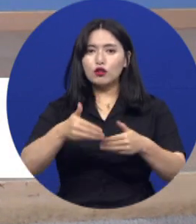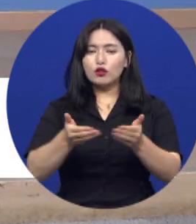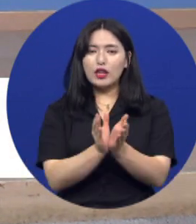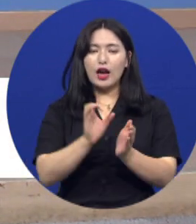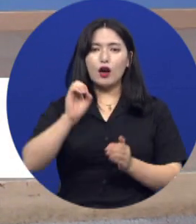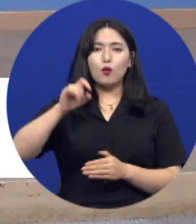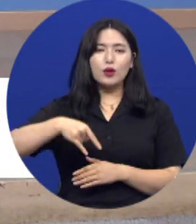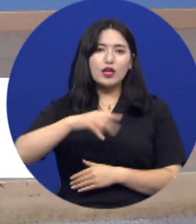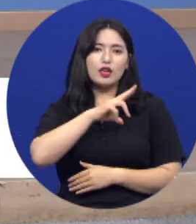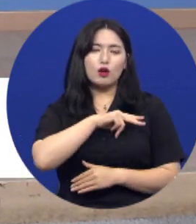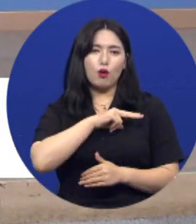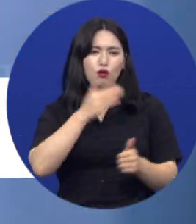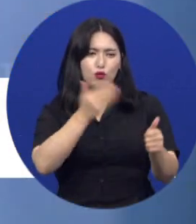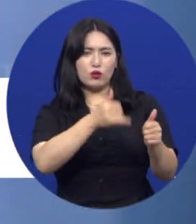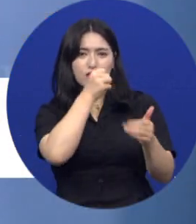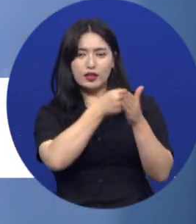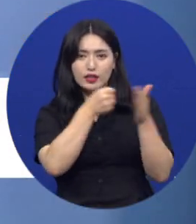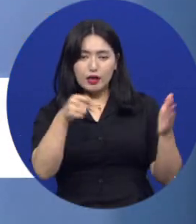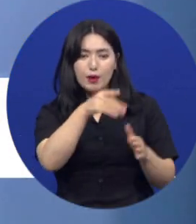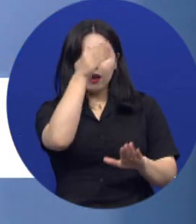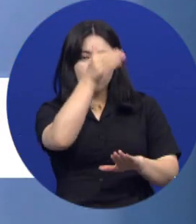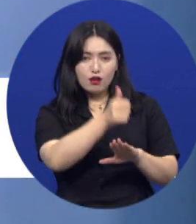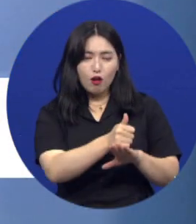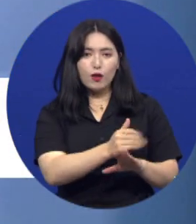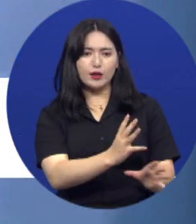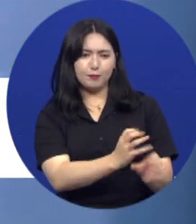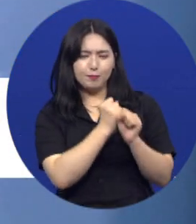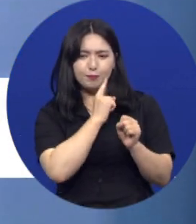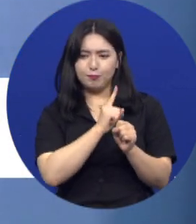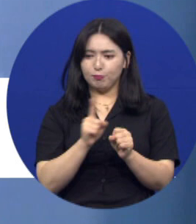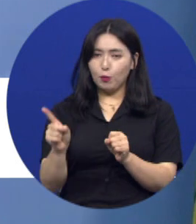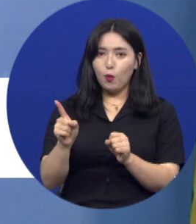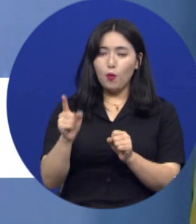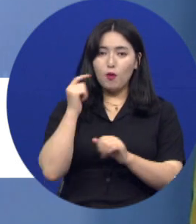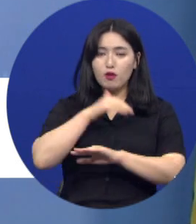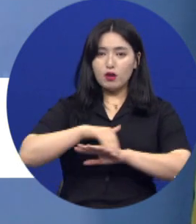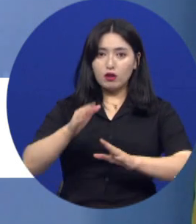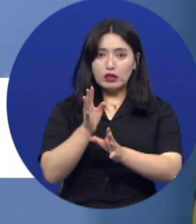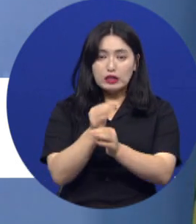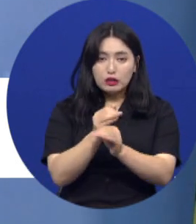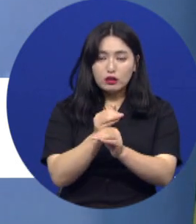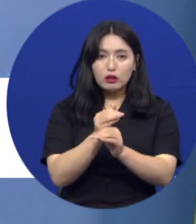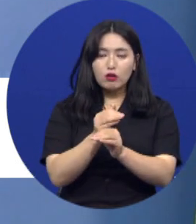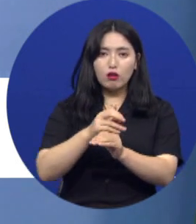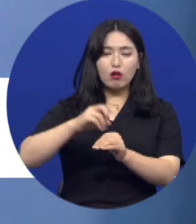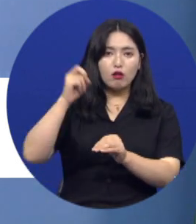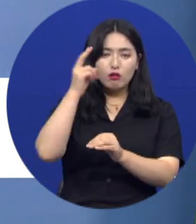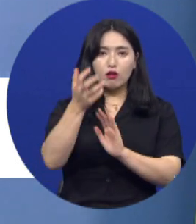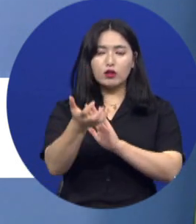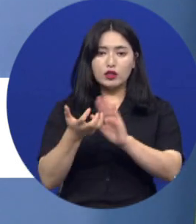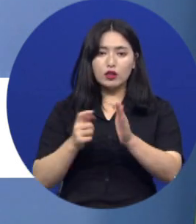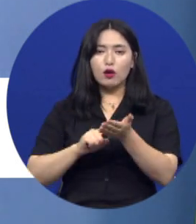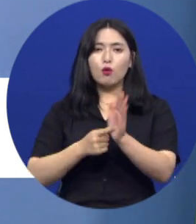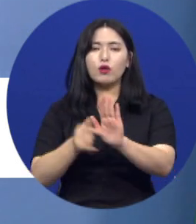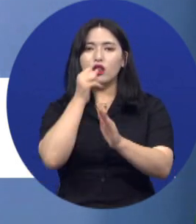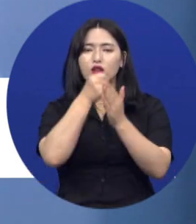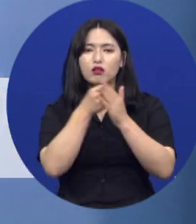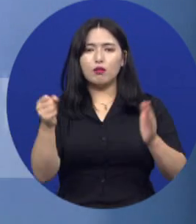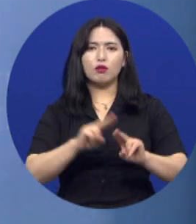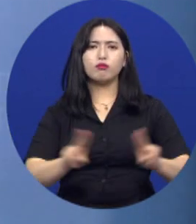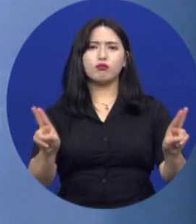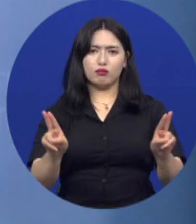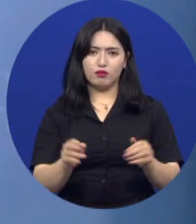위성권 국회의원의 요청에 용역 결과를 약식으로 보고하기로 했던 일정도 일정이 사전에 공개됐다는 이유로